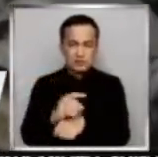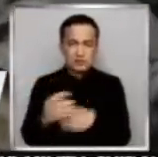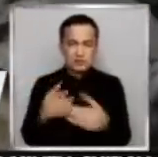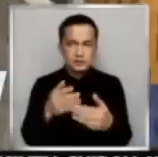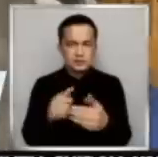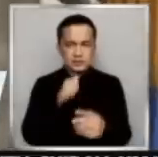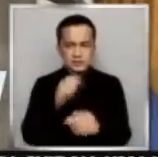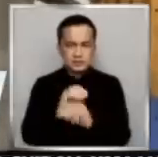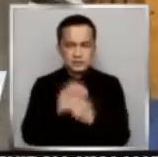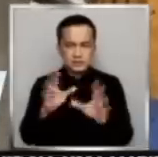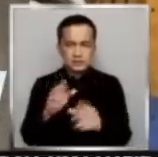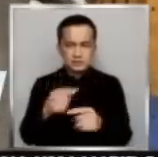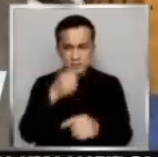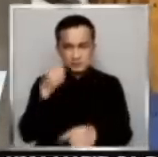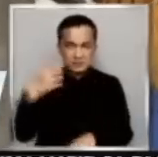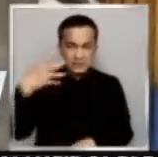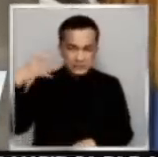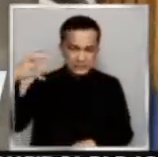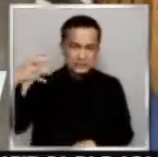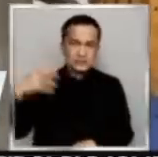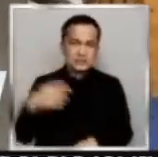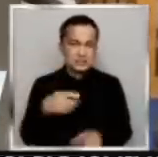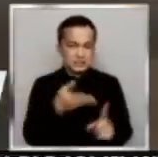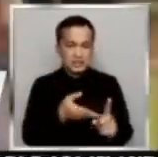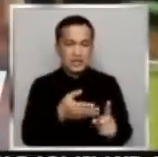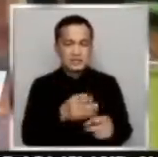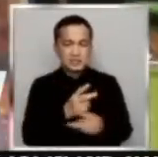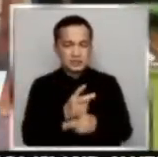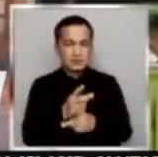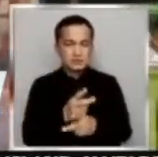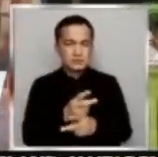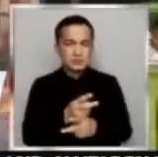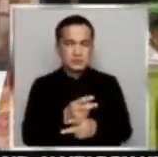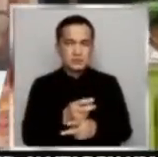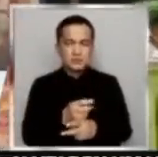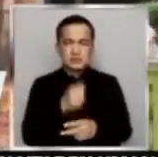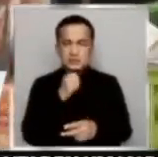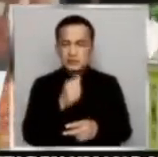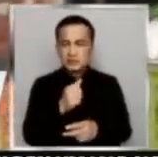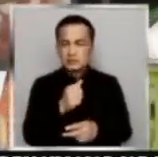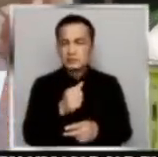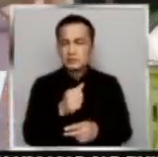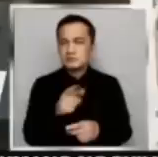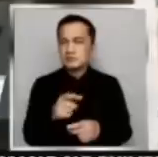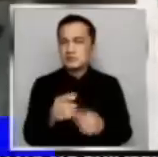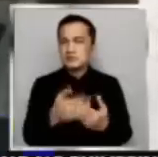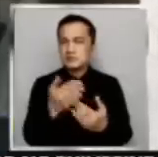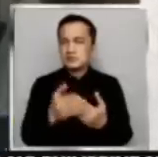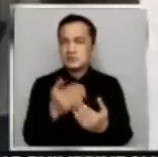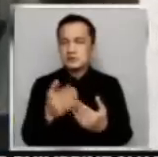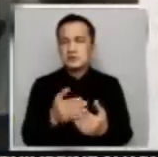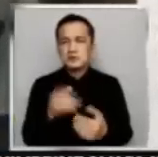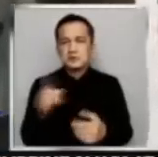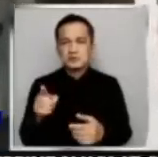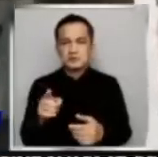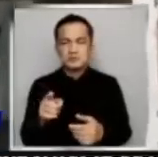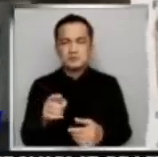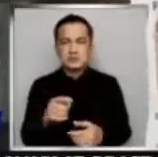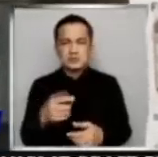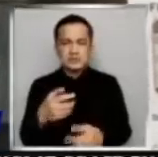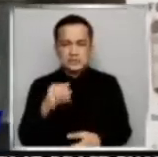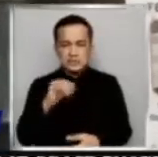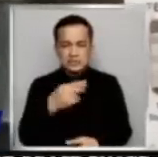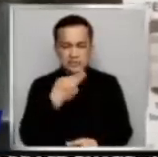dahil sa init, nag-iingat siya dahil hindi raw biro ang heat index o damang init ngayon. Nung na-stroke ko,